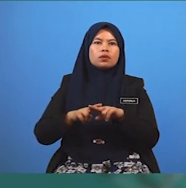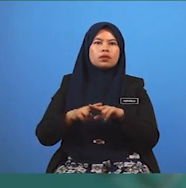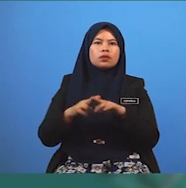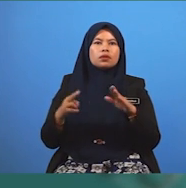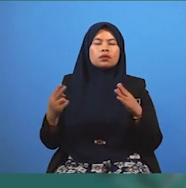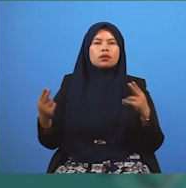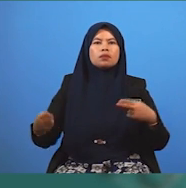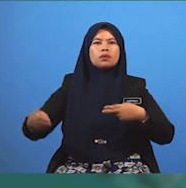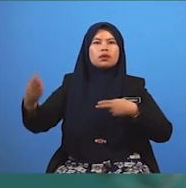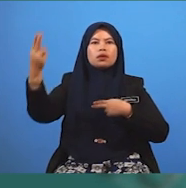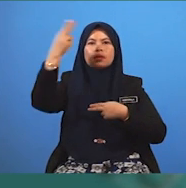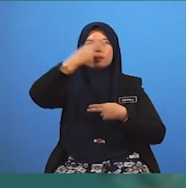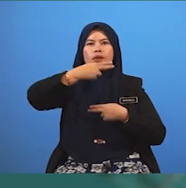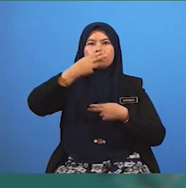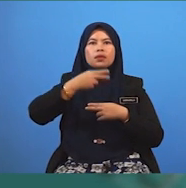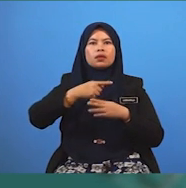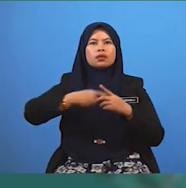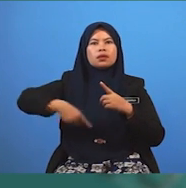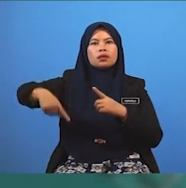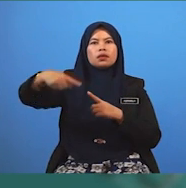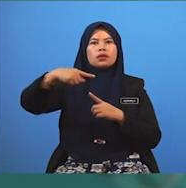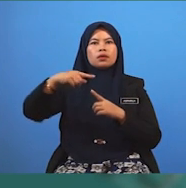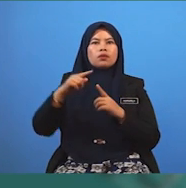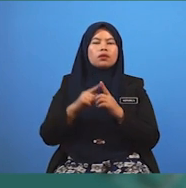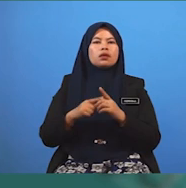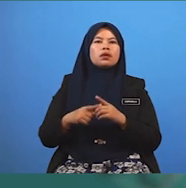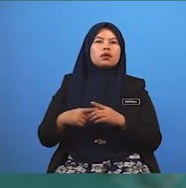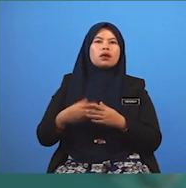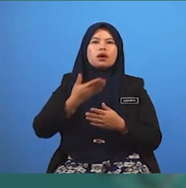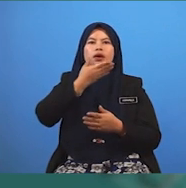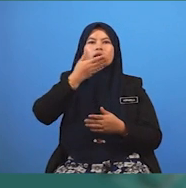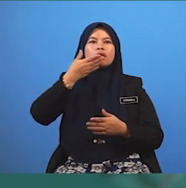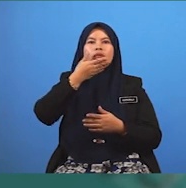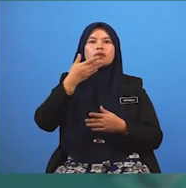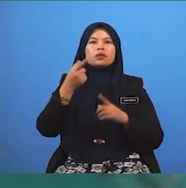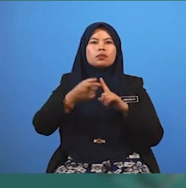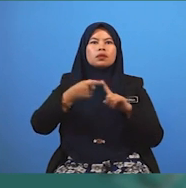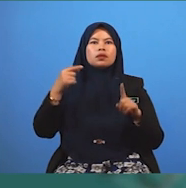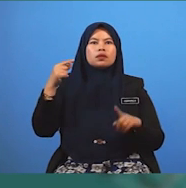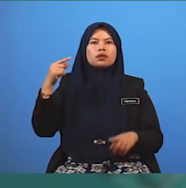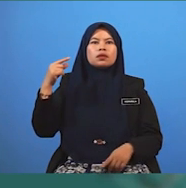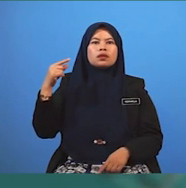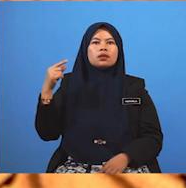muda dengan membawa gelas minuman yang diambil dari air yang mengalir.